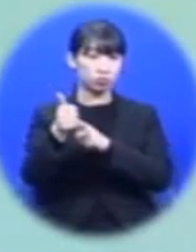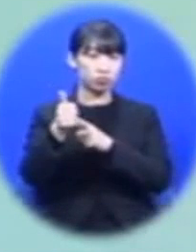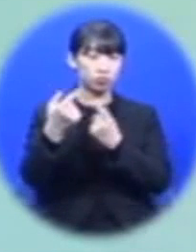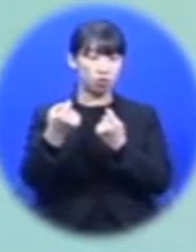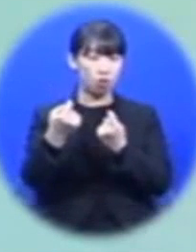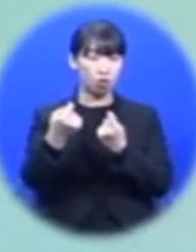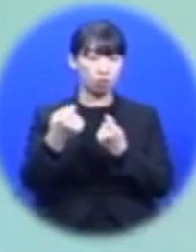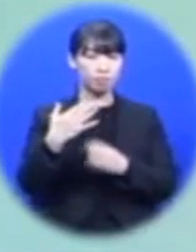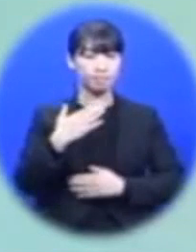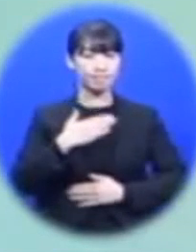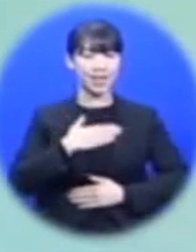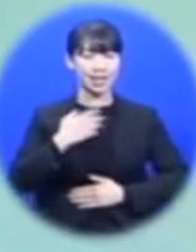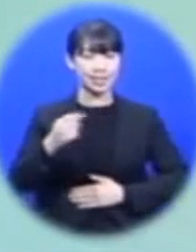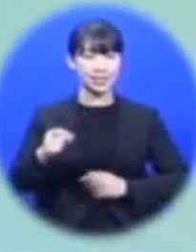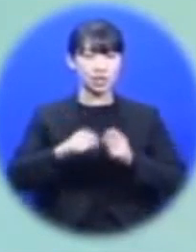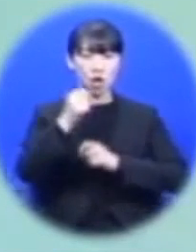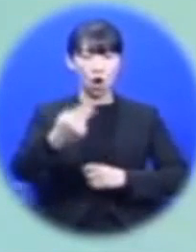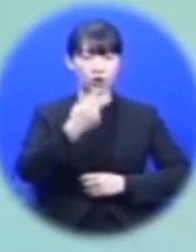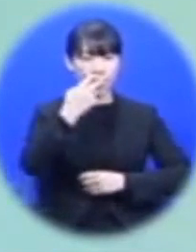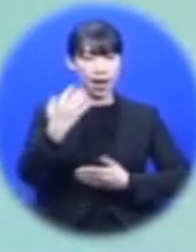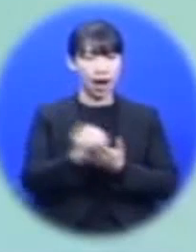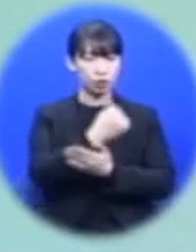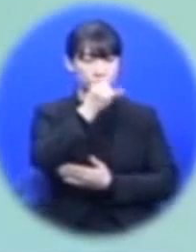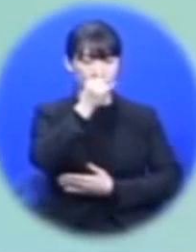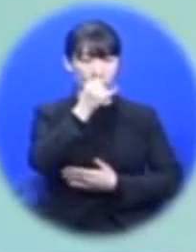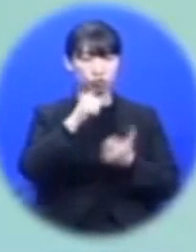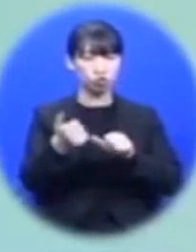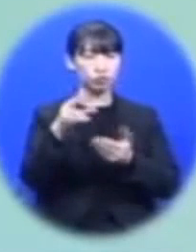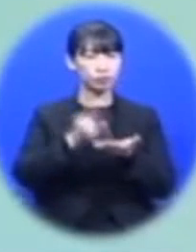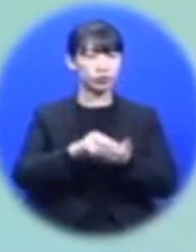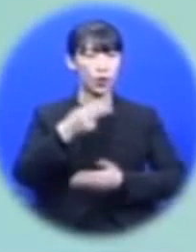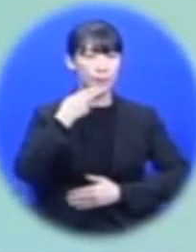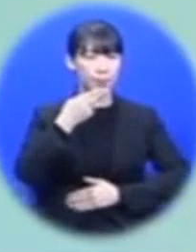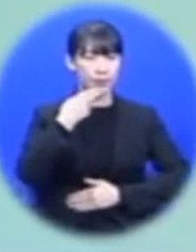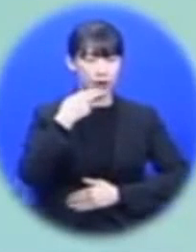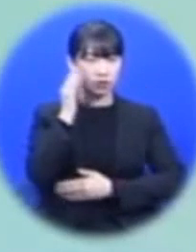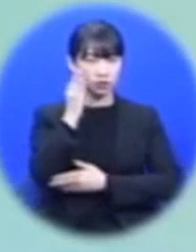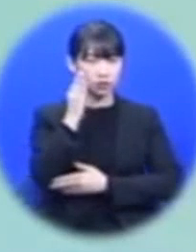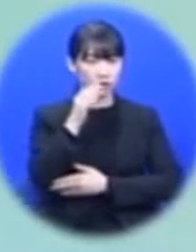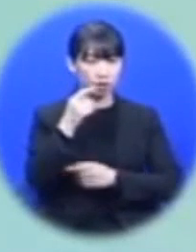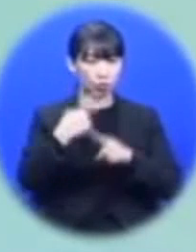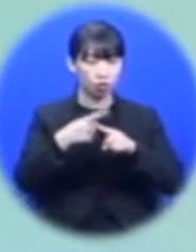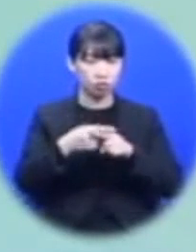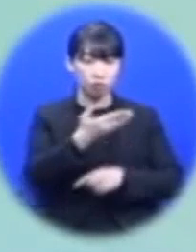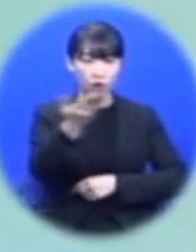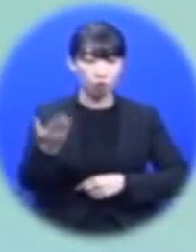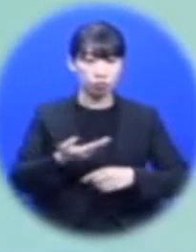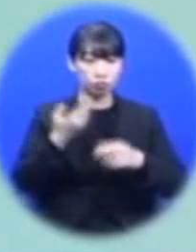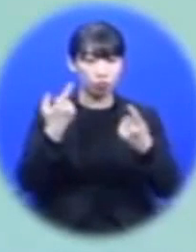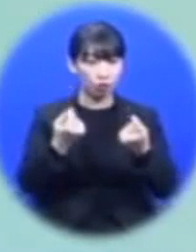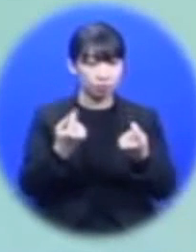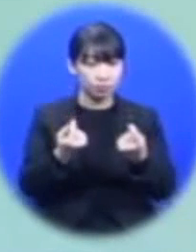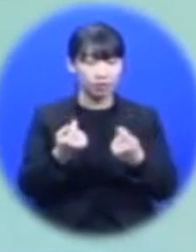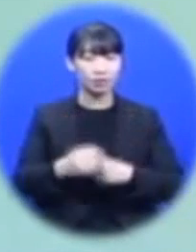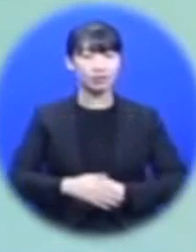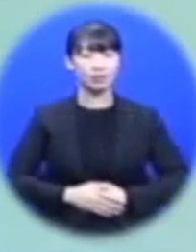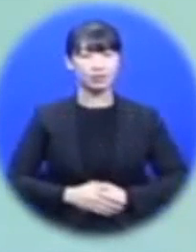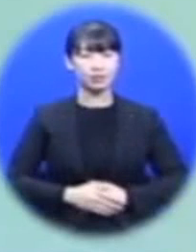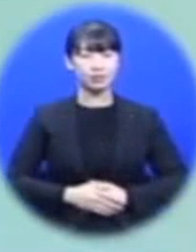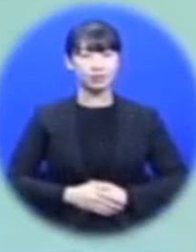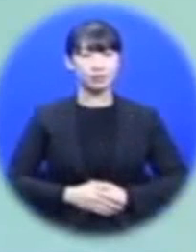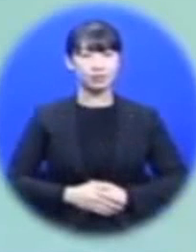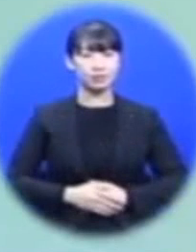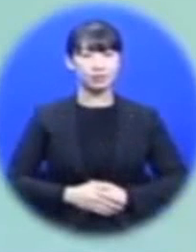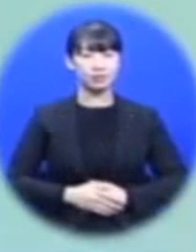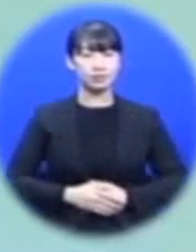영생을 가지고 있어 죽는 건 문제가 안 돼 여러분도 정말 그렇습니까 예수를 믿어도